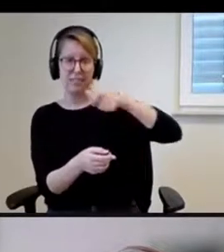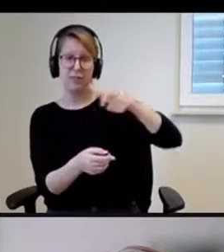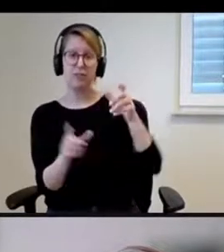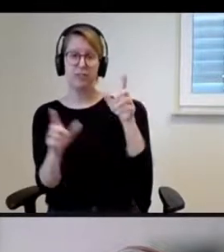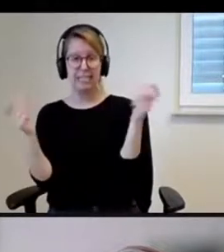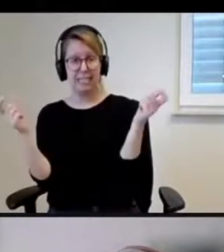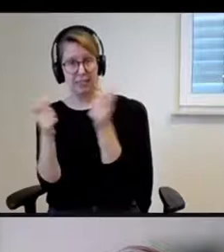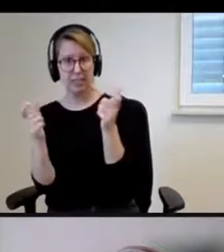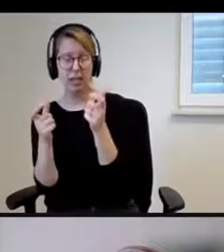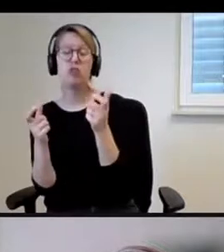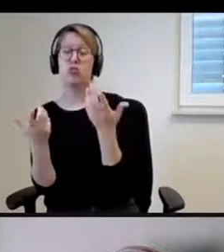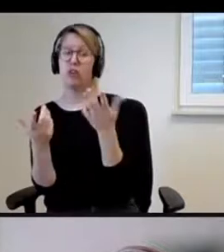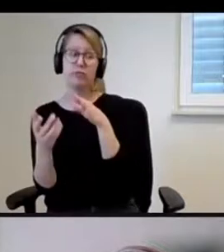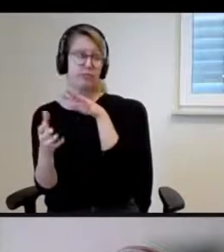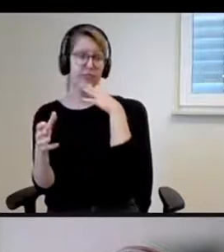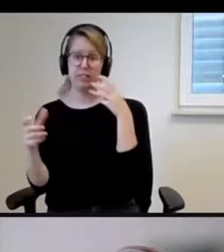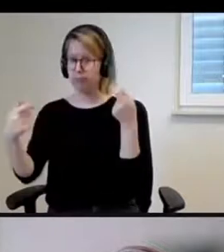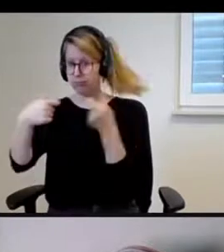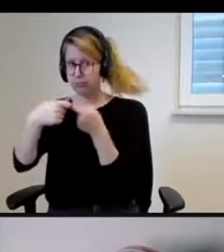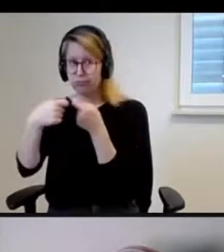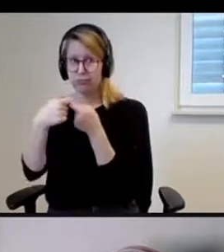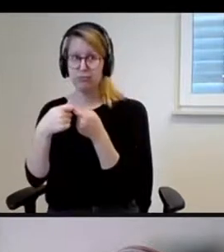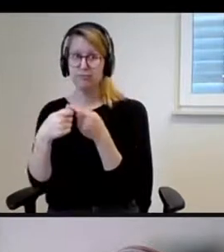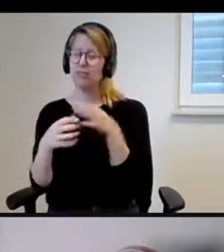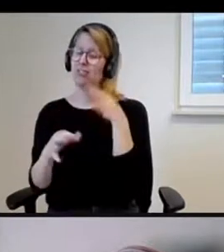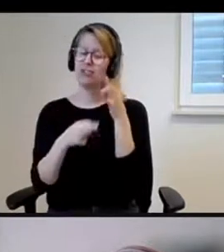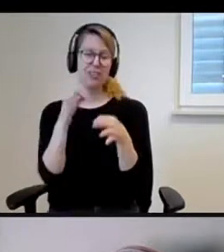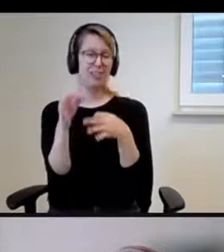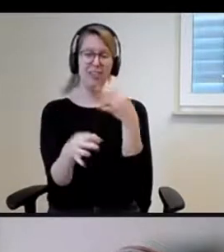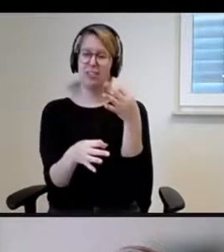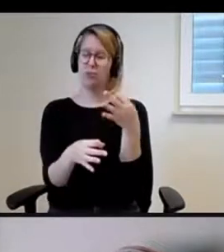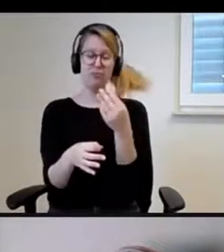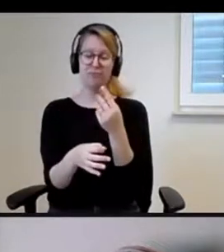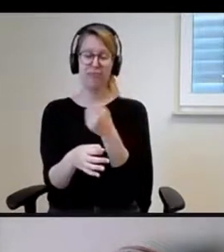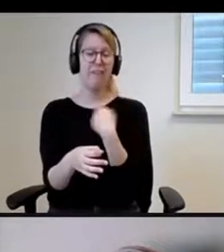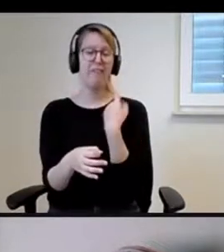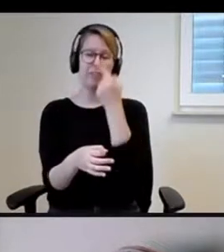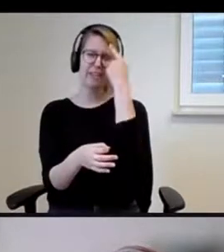cette stratégie que la commission a présentée le 4 mars, parce qu'on retrouve